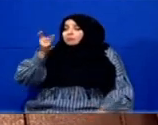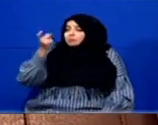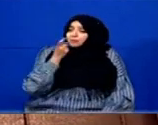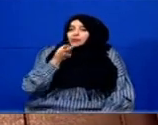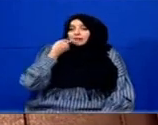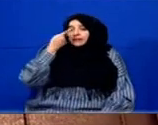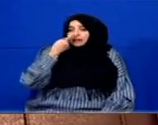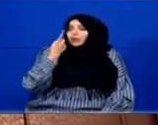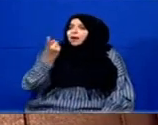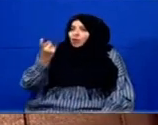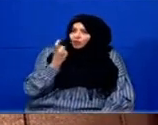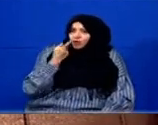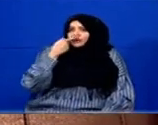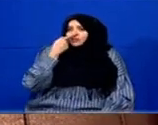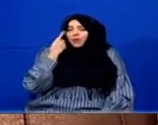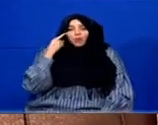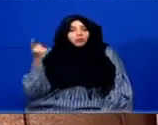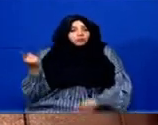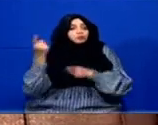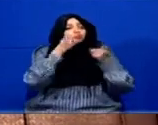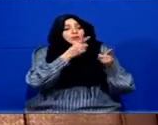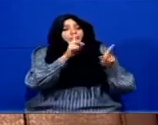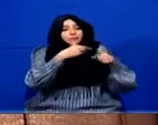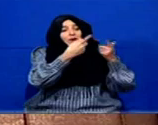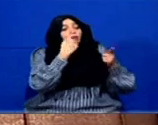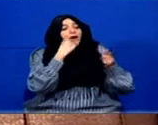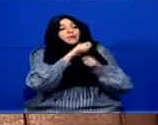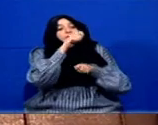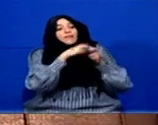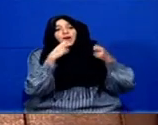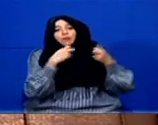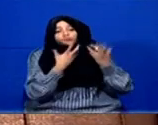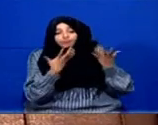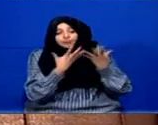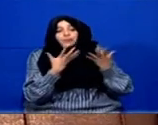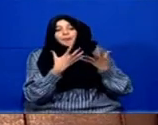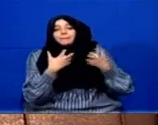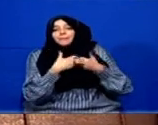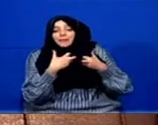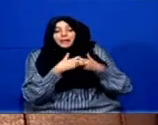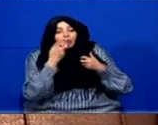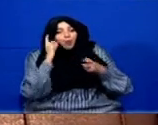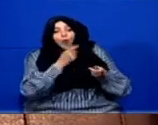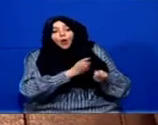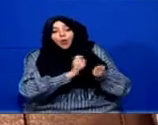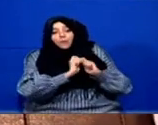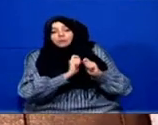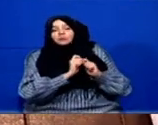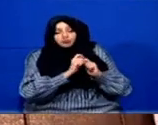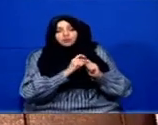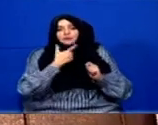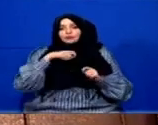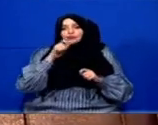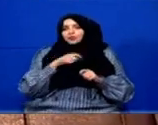وله السلطه التقديريه في التقدير مقدار التعويض اذا ليس في ذلك حرج واذا